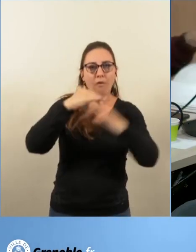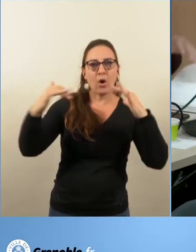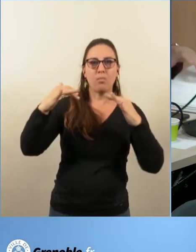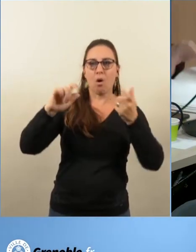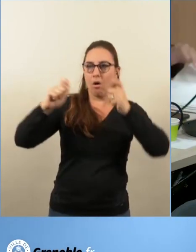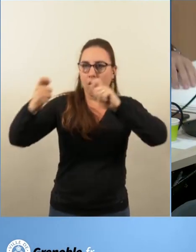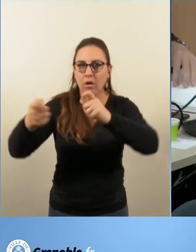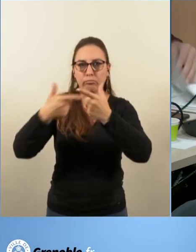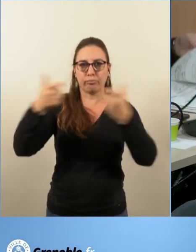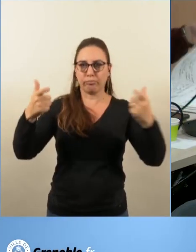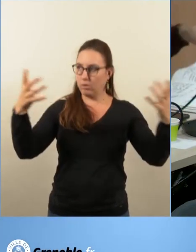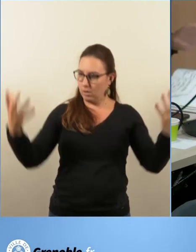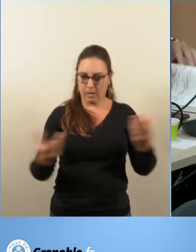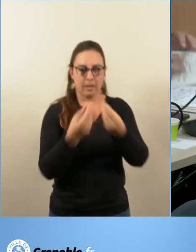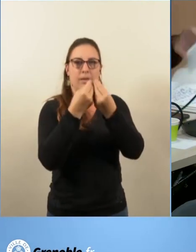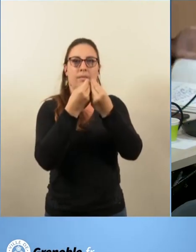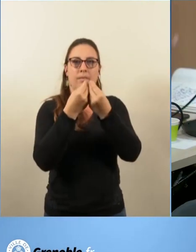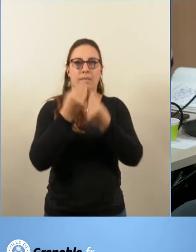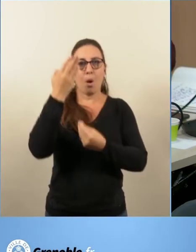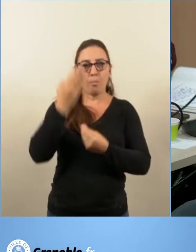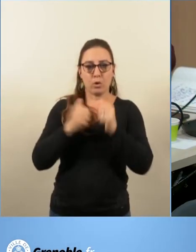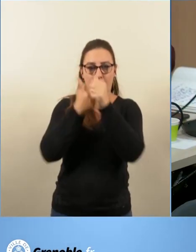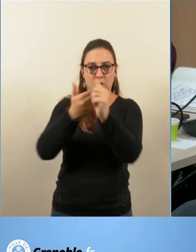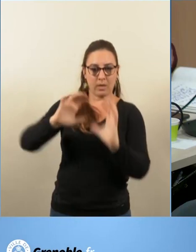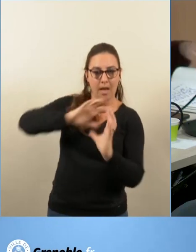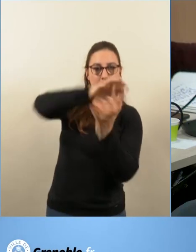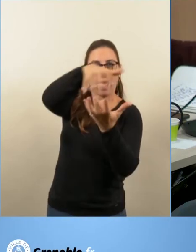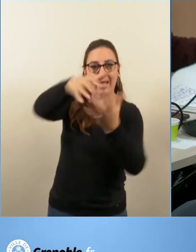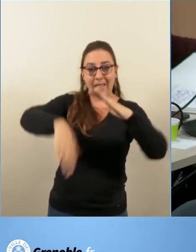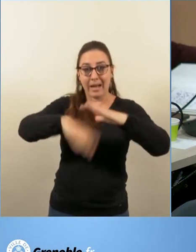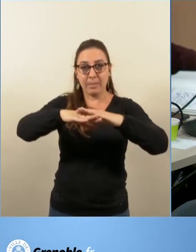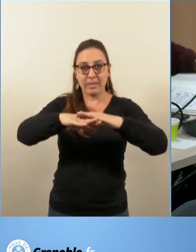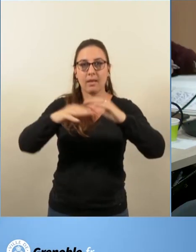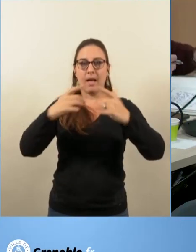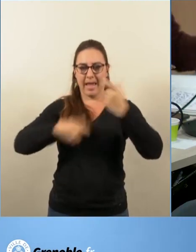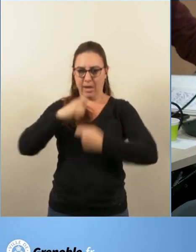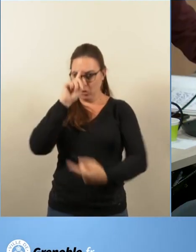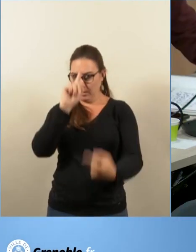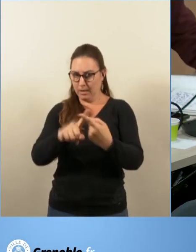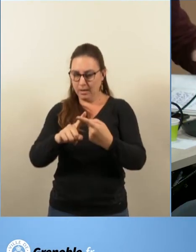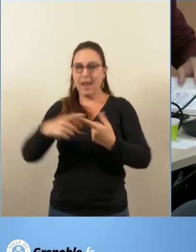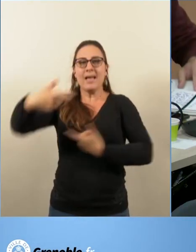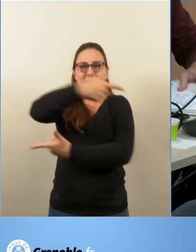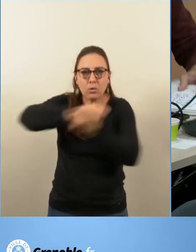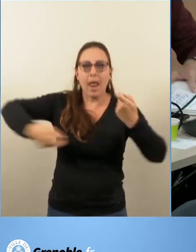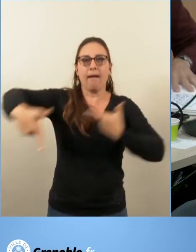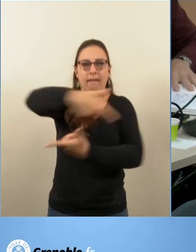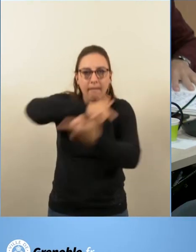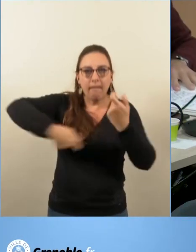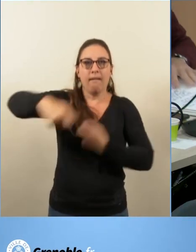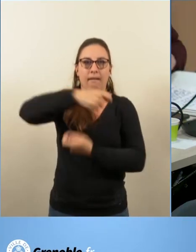qui nécessite de replacer l'économie dans les limites planétaires en appliquant les principes de circularité et de